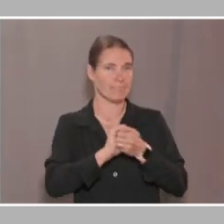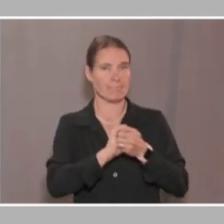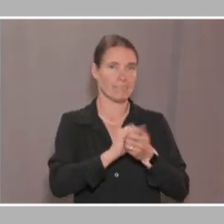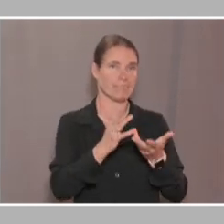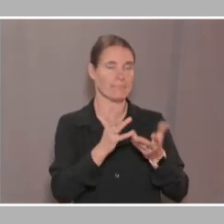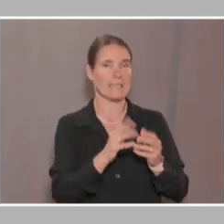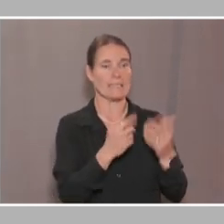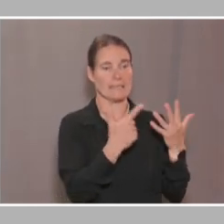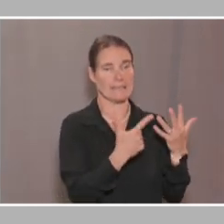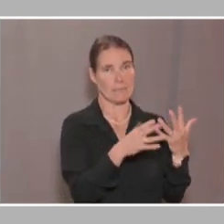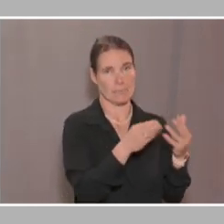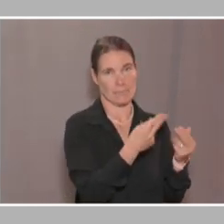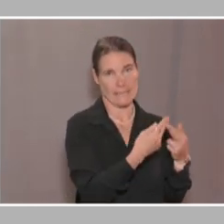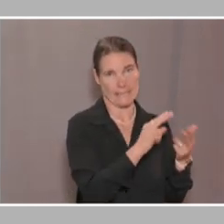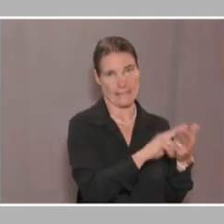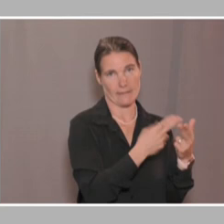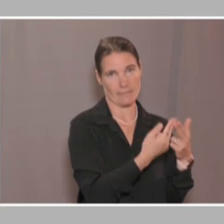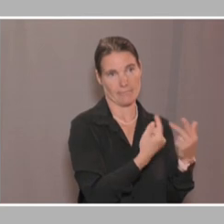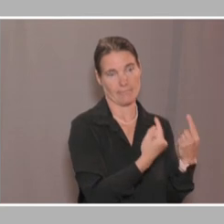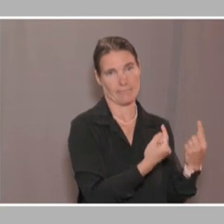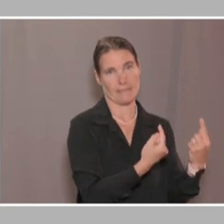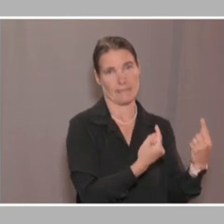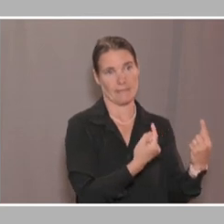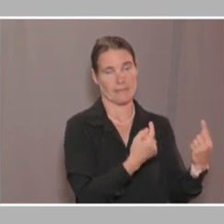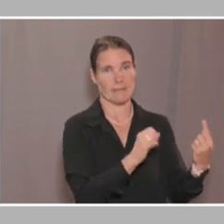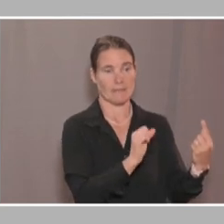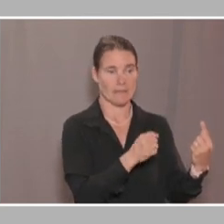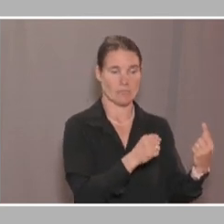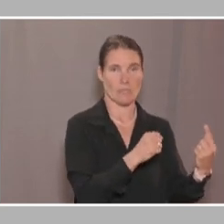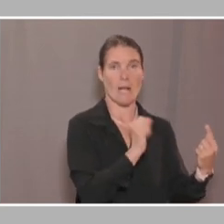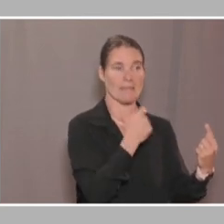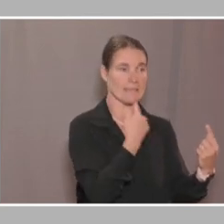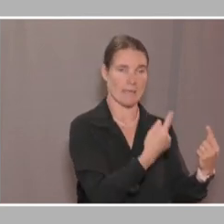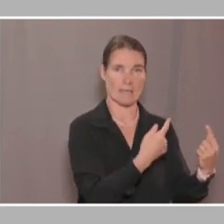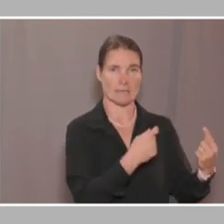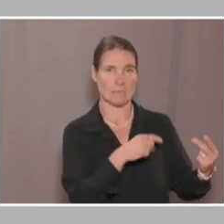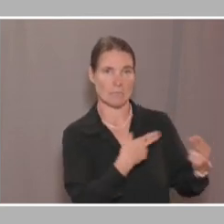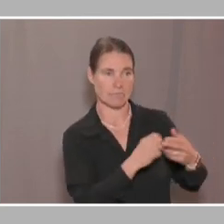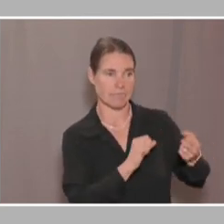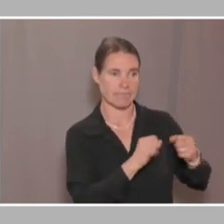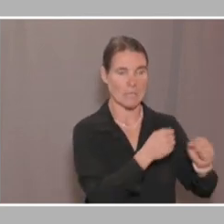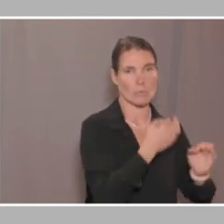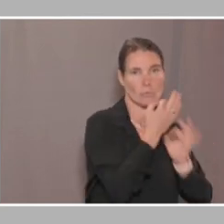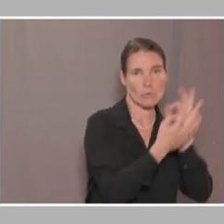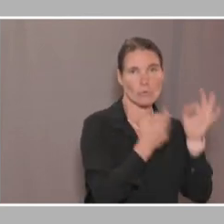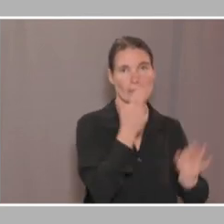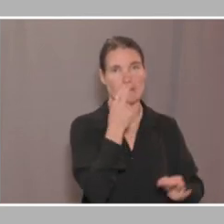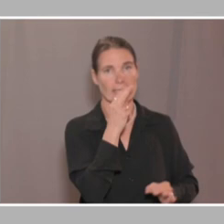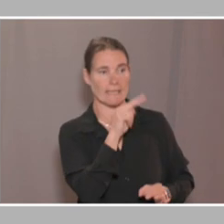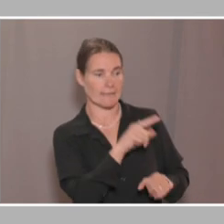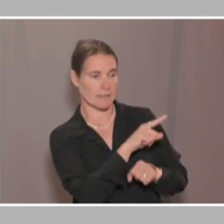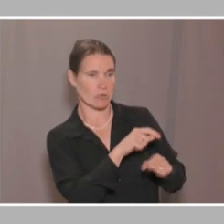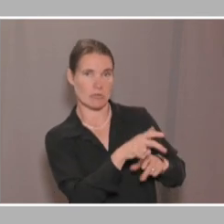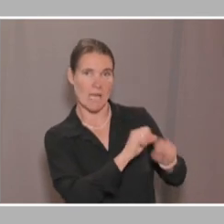7 Mitglieder des Lehrkörpers sind grün. Sie lassen sich den tradierten Eliten zuordnen, die wesentlich zum Funktionieren des NS-Staates